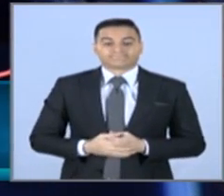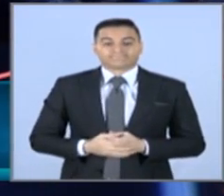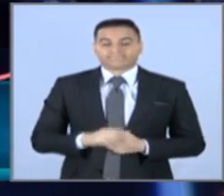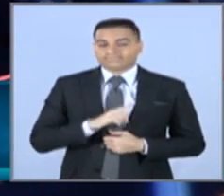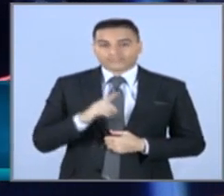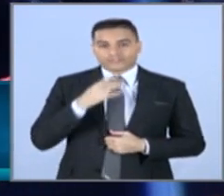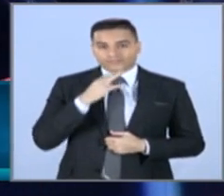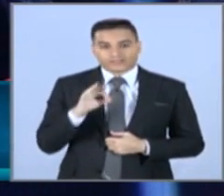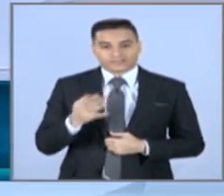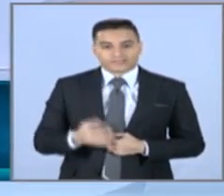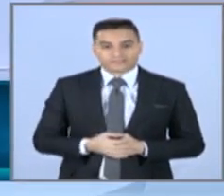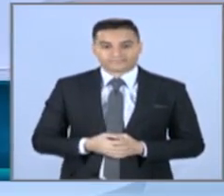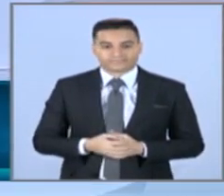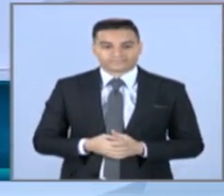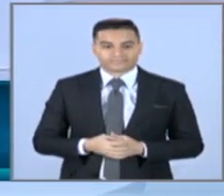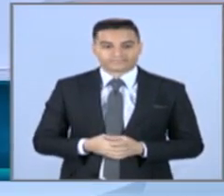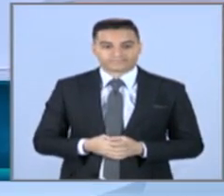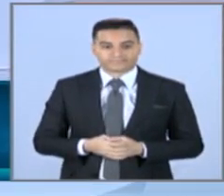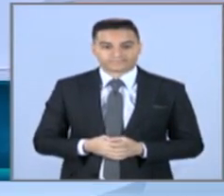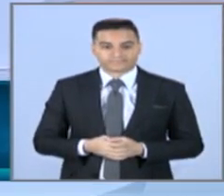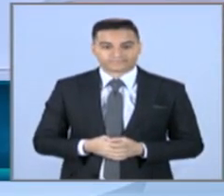مش فرنسا. في إجابة؟